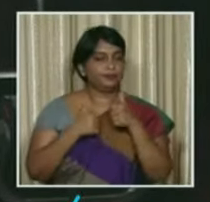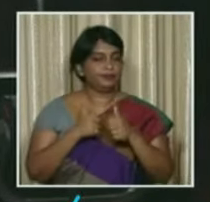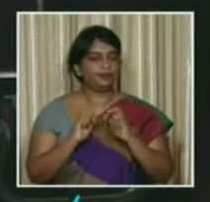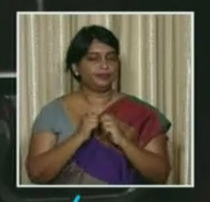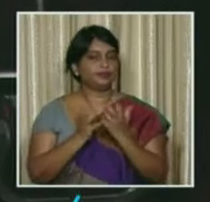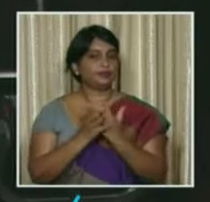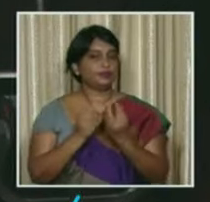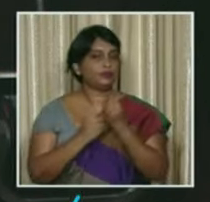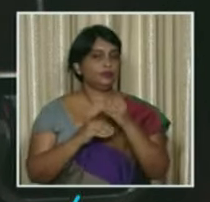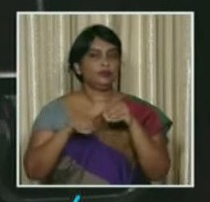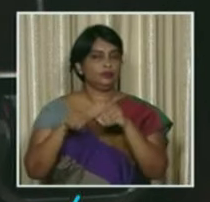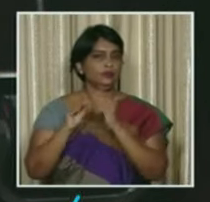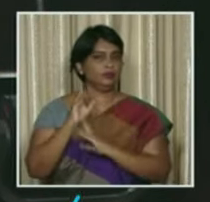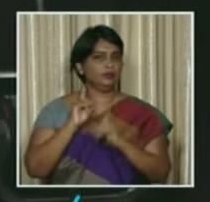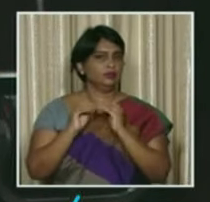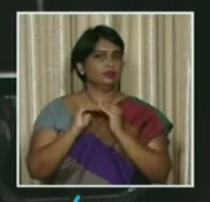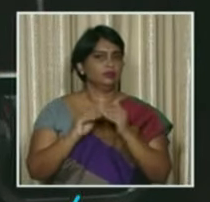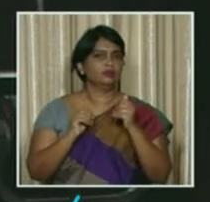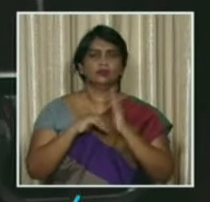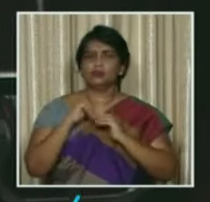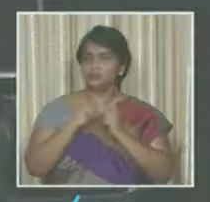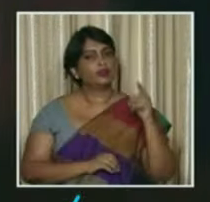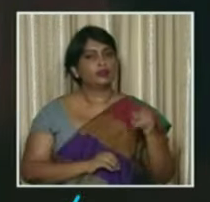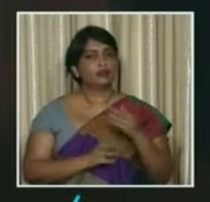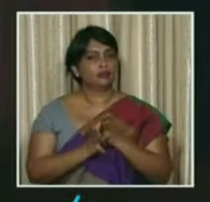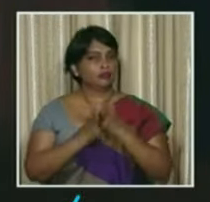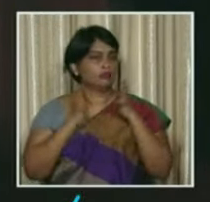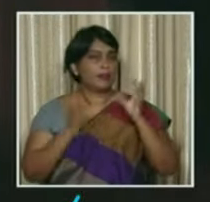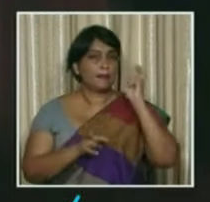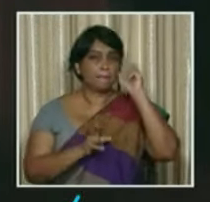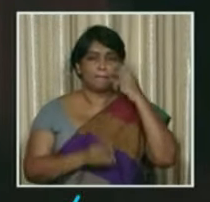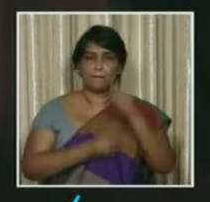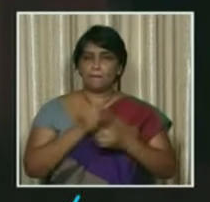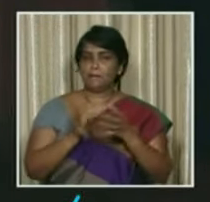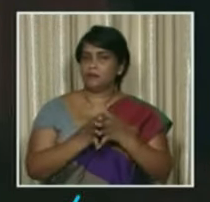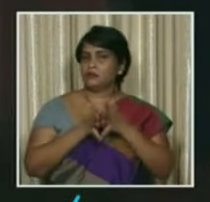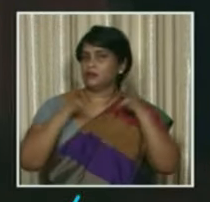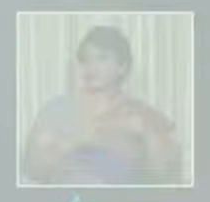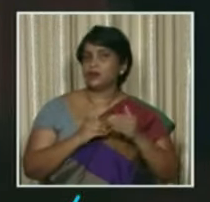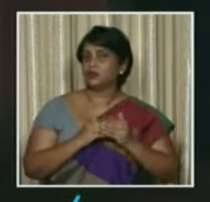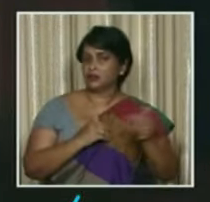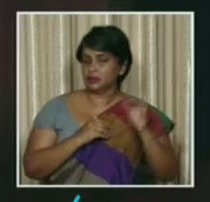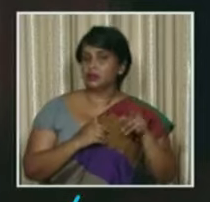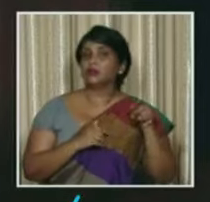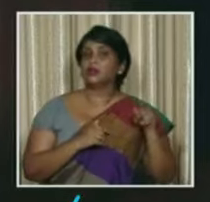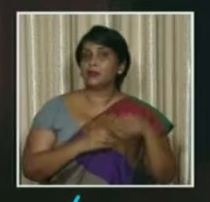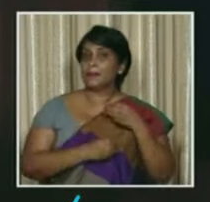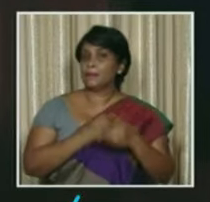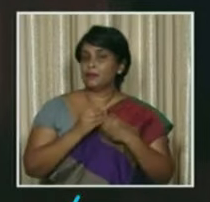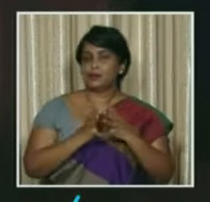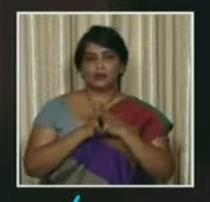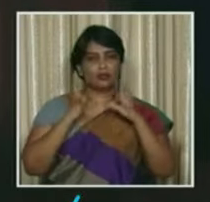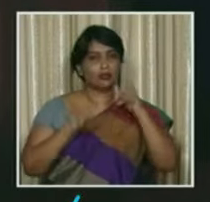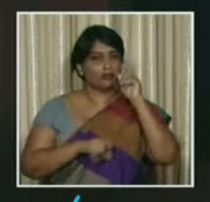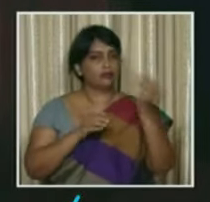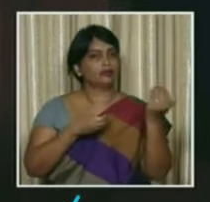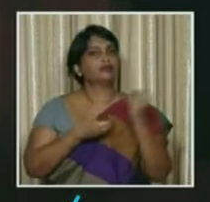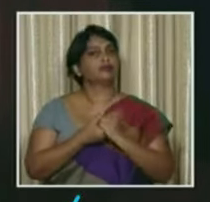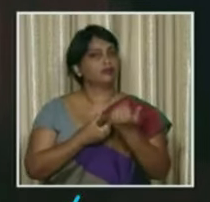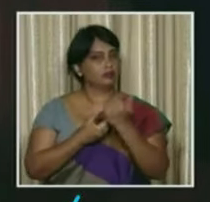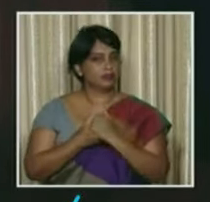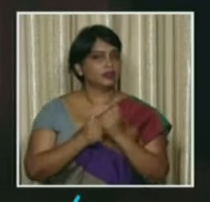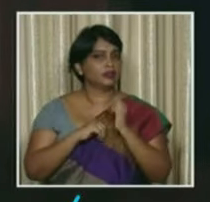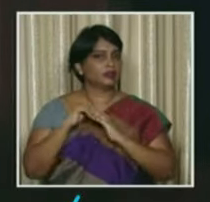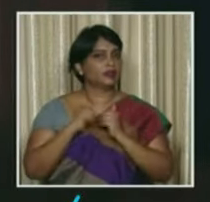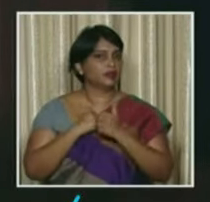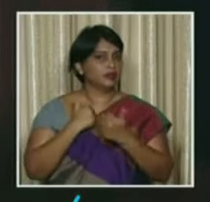තුමත් දෙන්න කුස්කර්ම අමාත්‍යංශයේ විදියට වැඩපිළක් තියනවද නැද්ද මේ බිත්තර නිෂ්පාදනය වැඩි දියුණු කරන්න ඒ කර්මාන්තයට වැඩි පිරිසක් එකතු කර ගැනීමට